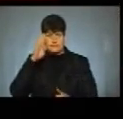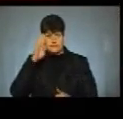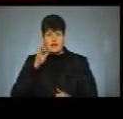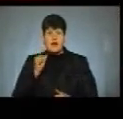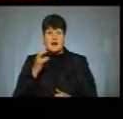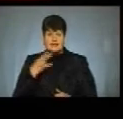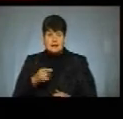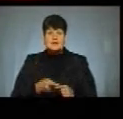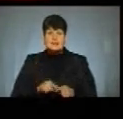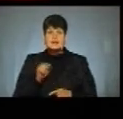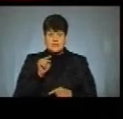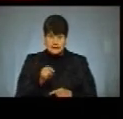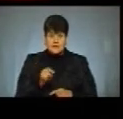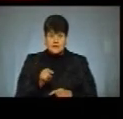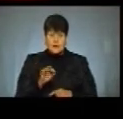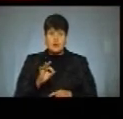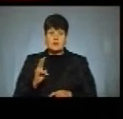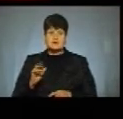ти? Оксанка.